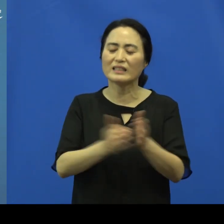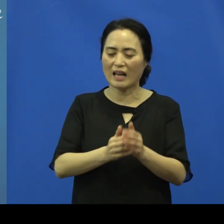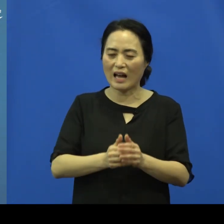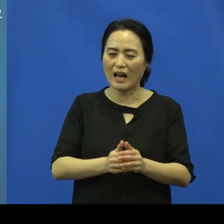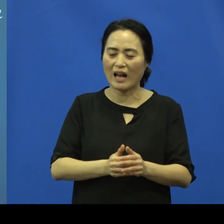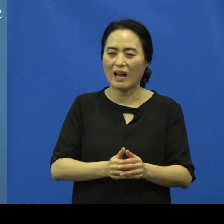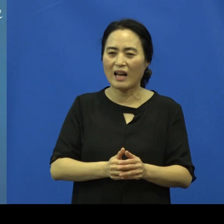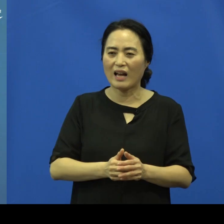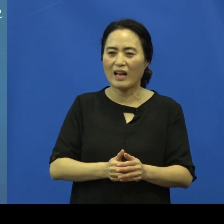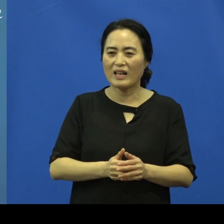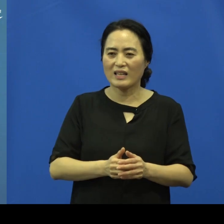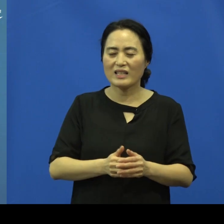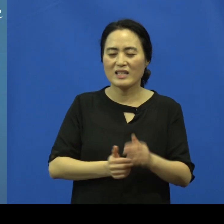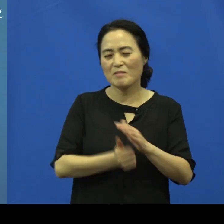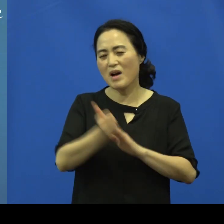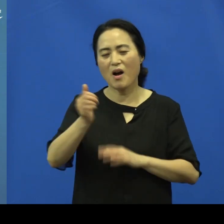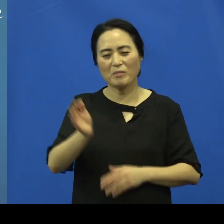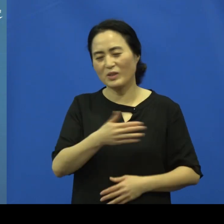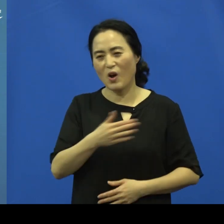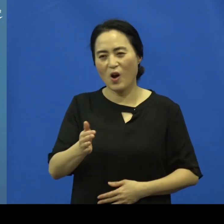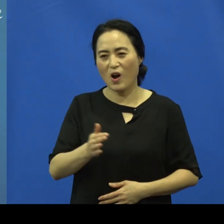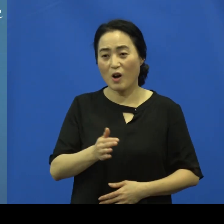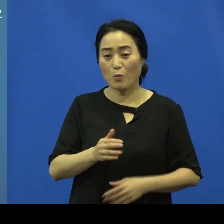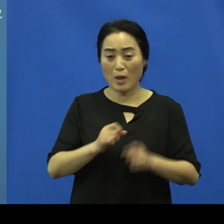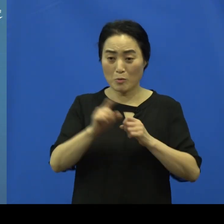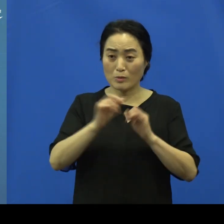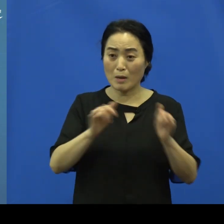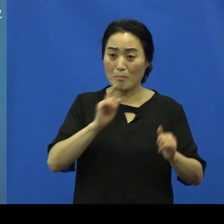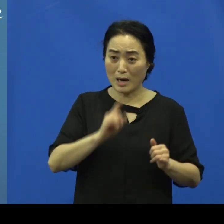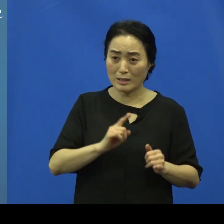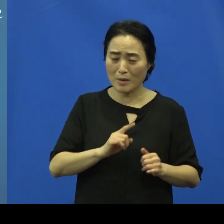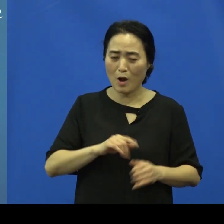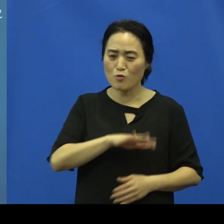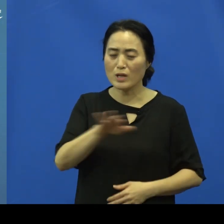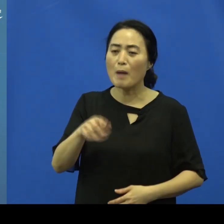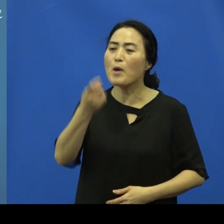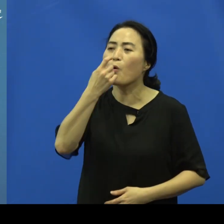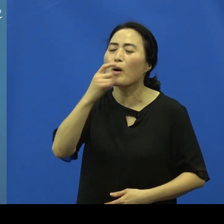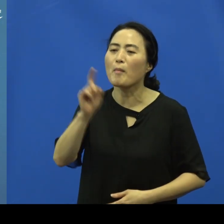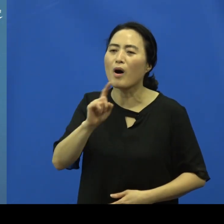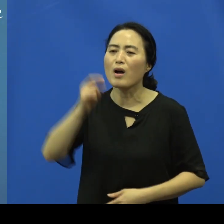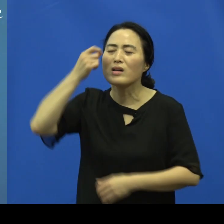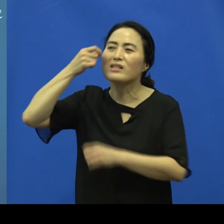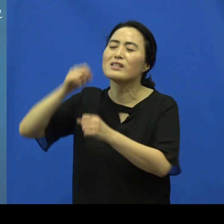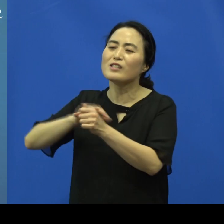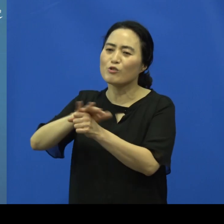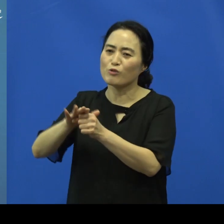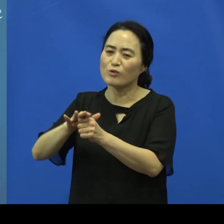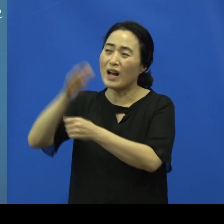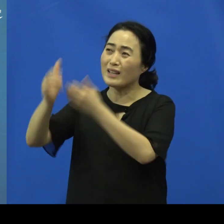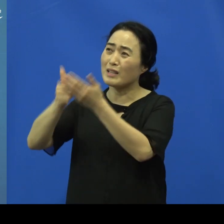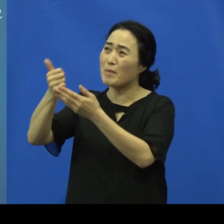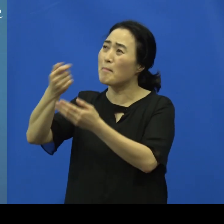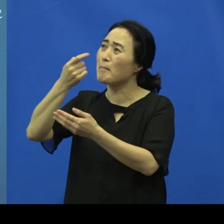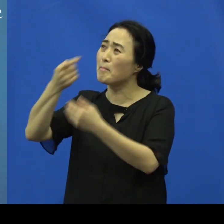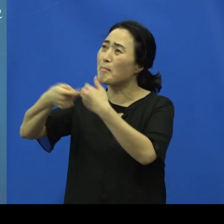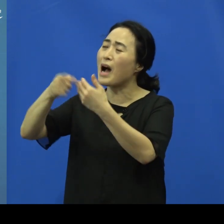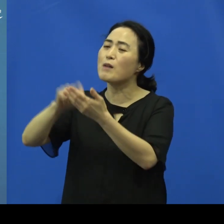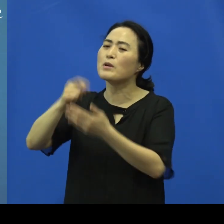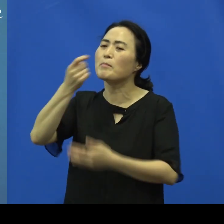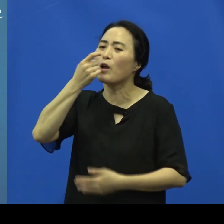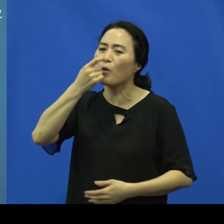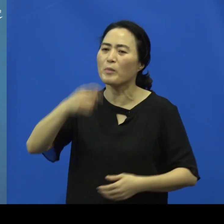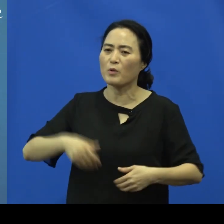그러니 우리는 다시 여기서 엘리사를 통하여 하나님의 마음을 배워야 돼요. 그것은 긍휼이라고 하는 것. 여러분, 우리가 하나님을